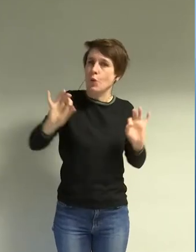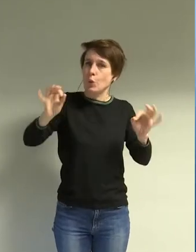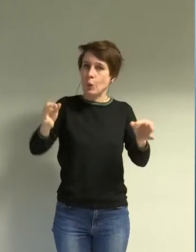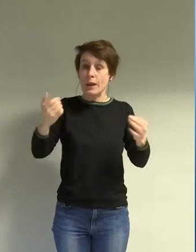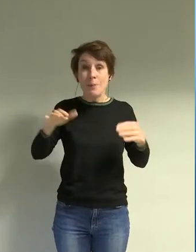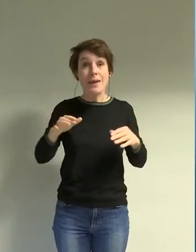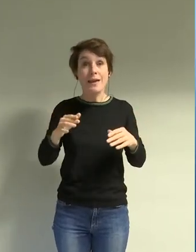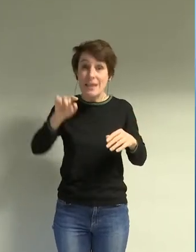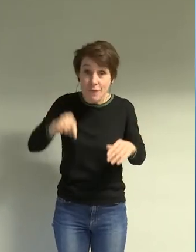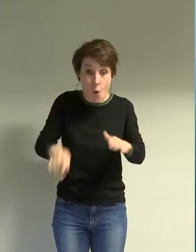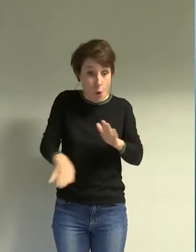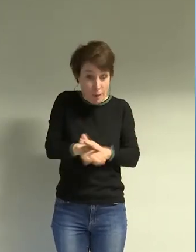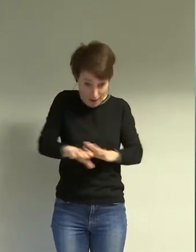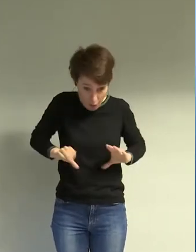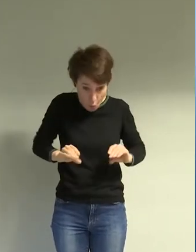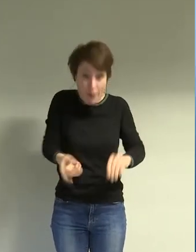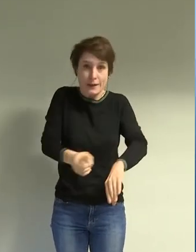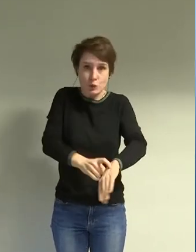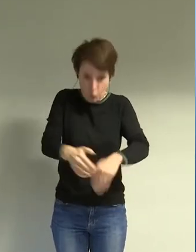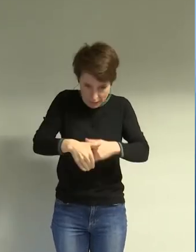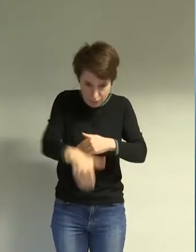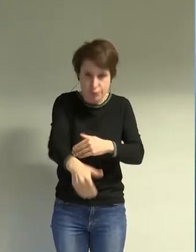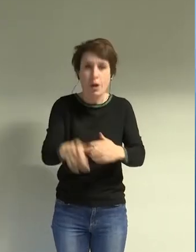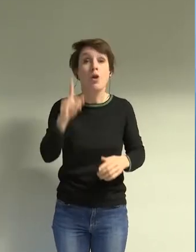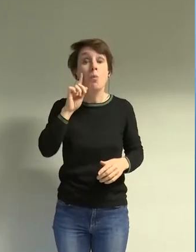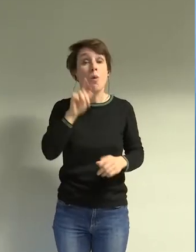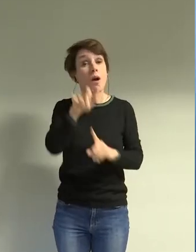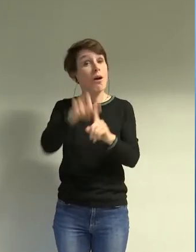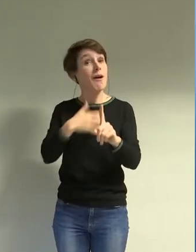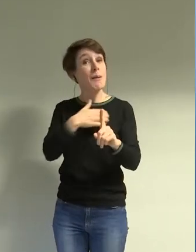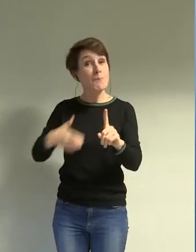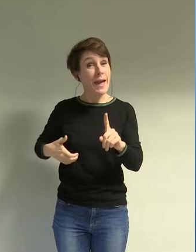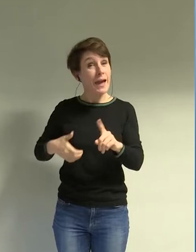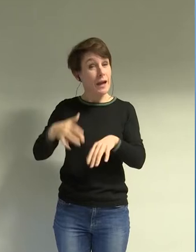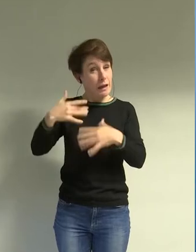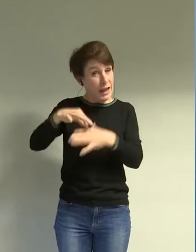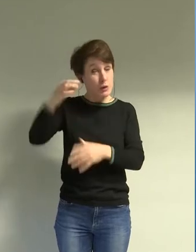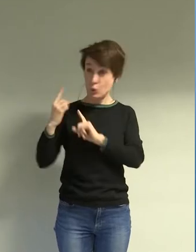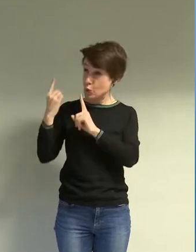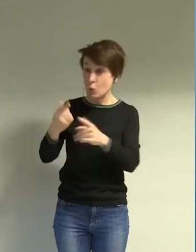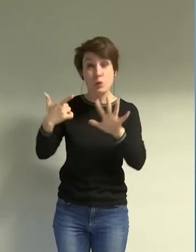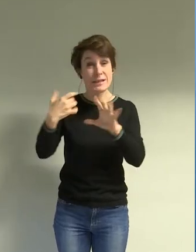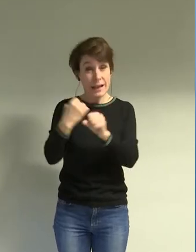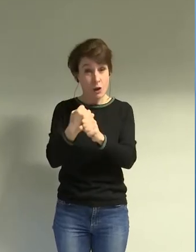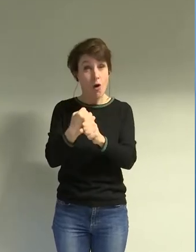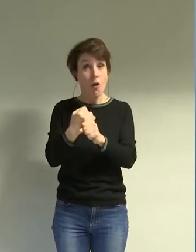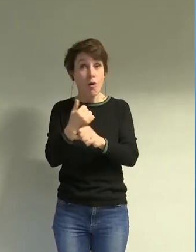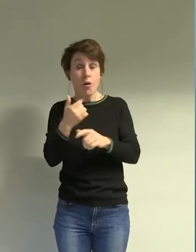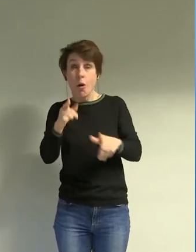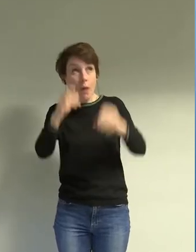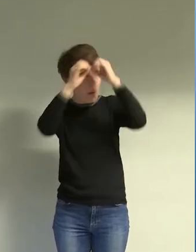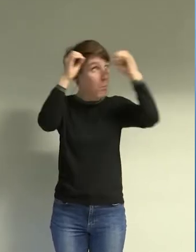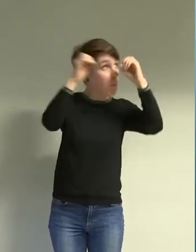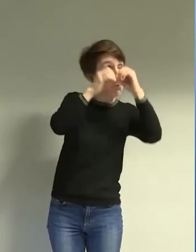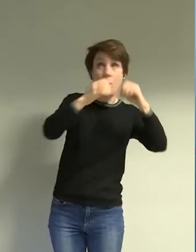du palpable car je continue à penser qu un maire qui n'est pas capable après sept ans de mandat d'avoir compris comment traiter le simple problème des poubelles